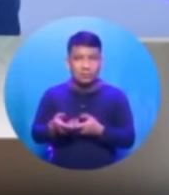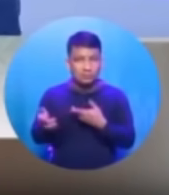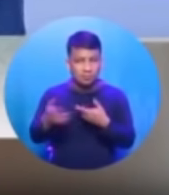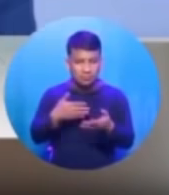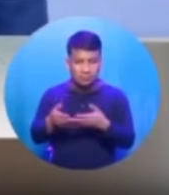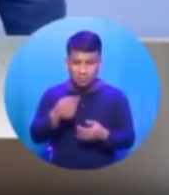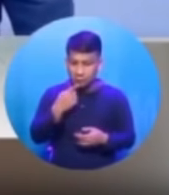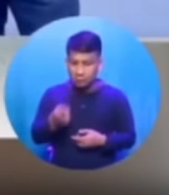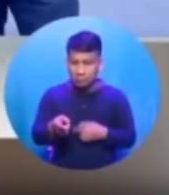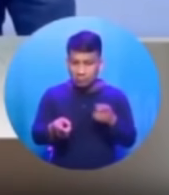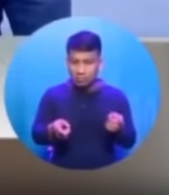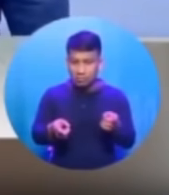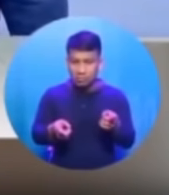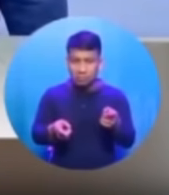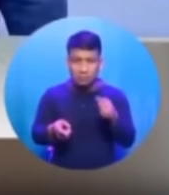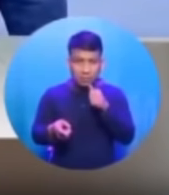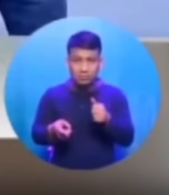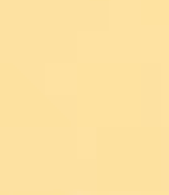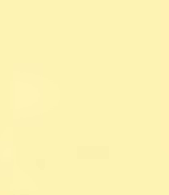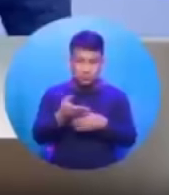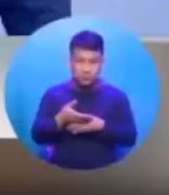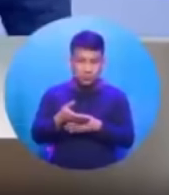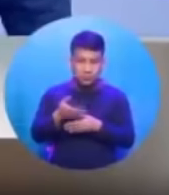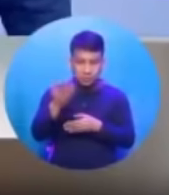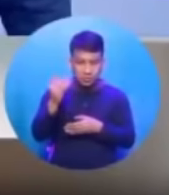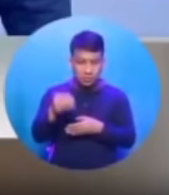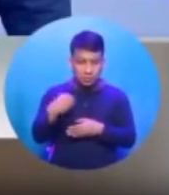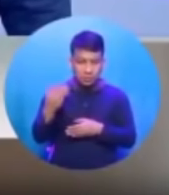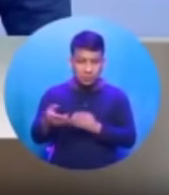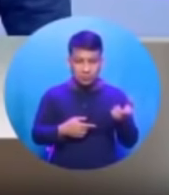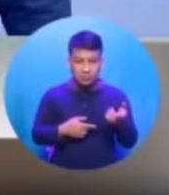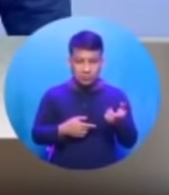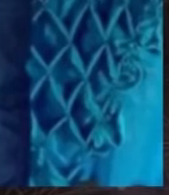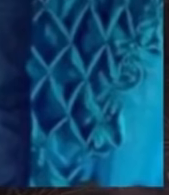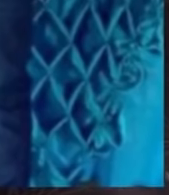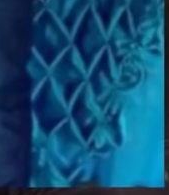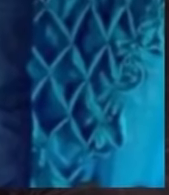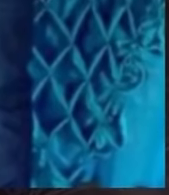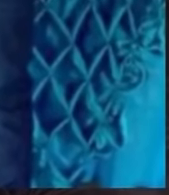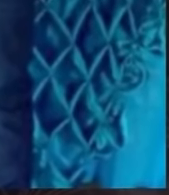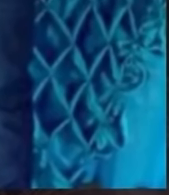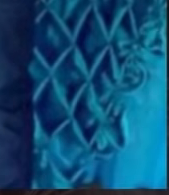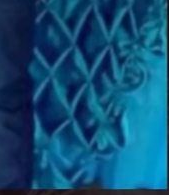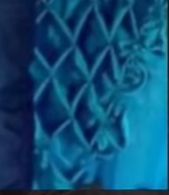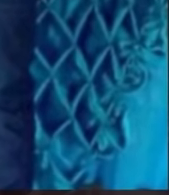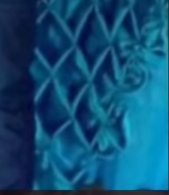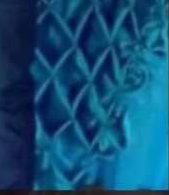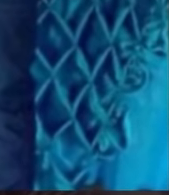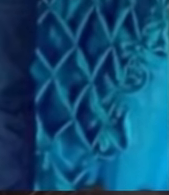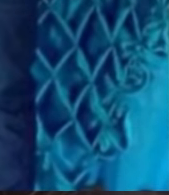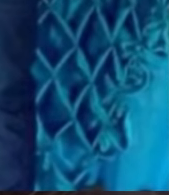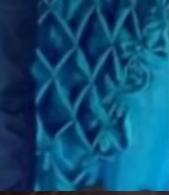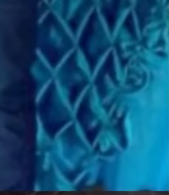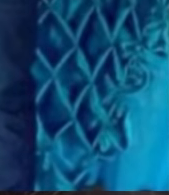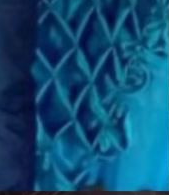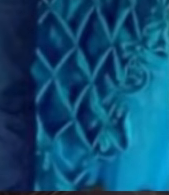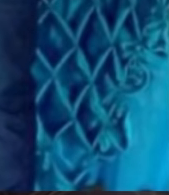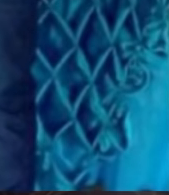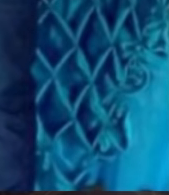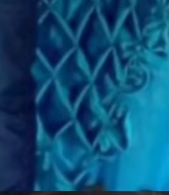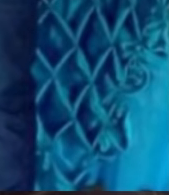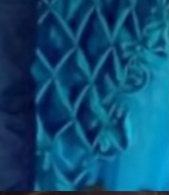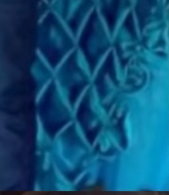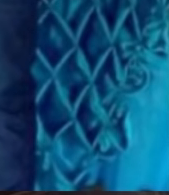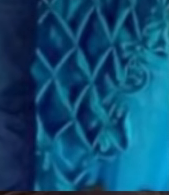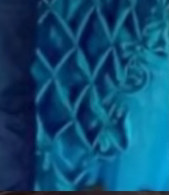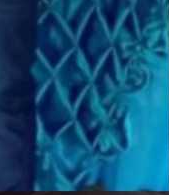Tapos sasabihin pong hindi sinasadya. Sabi pa ng anak ko, Mas, may family picture na dyan tayo, sabi niya. Sabi